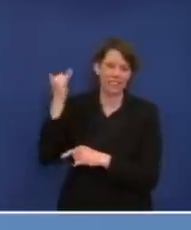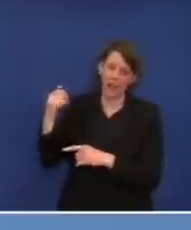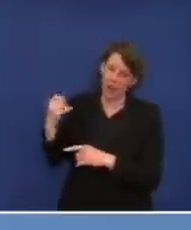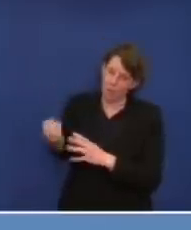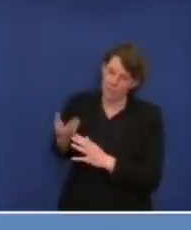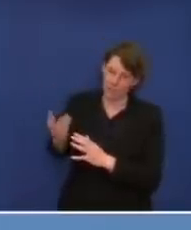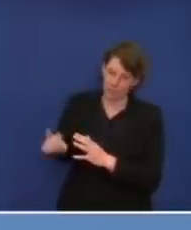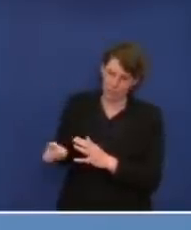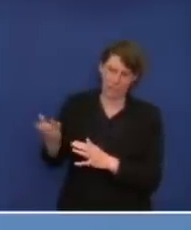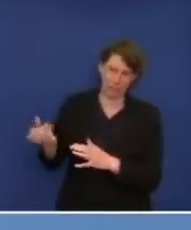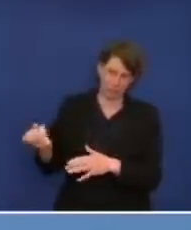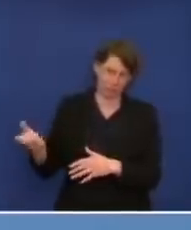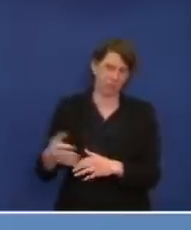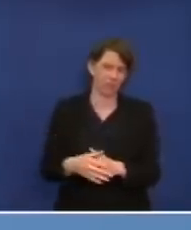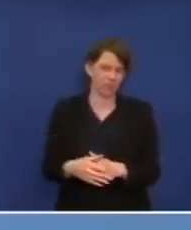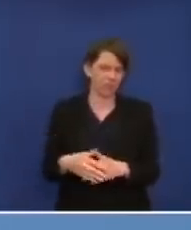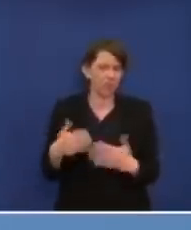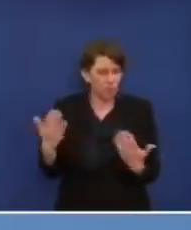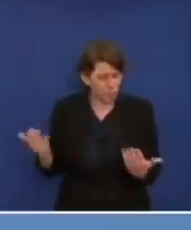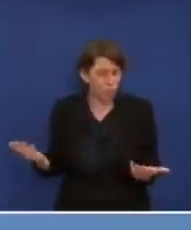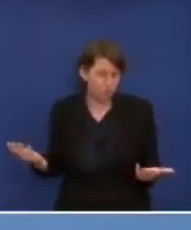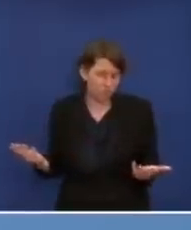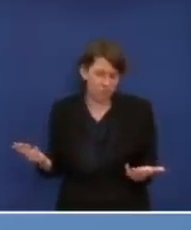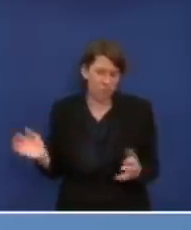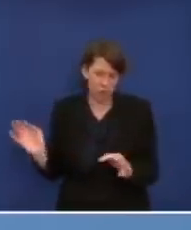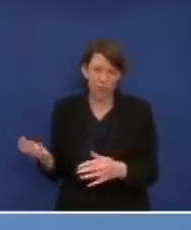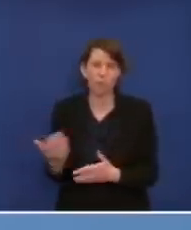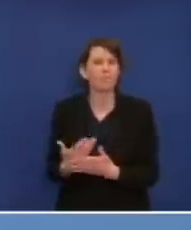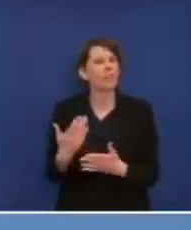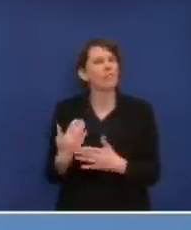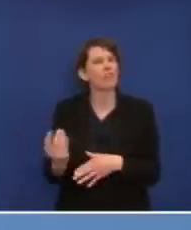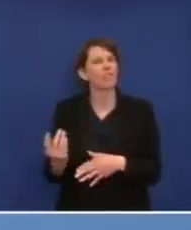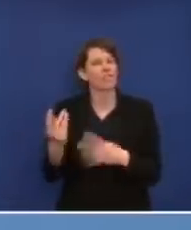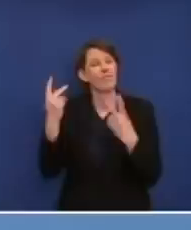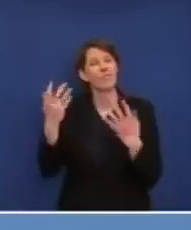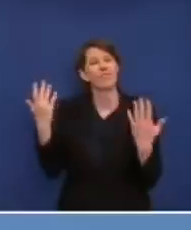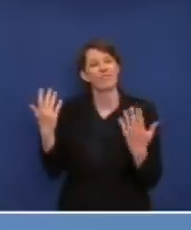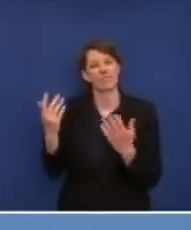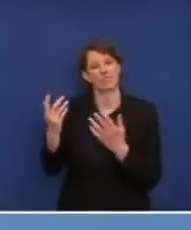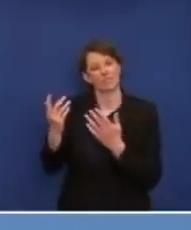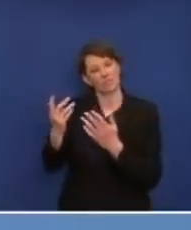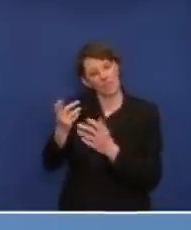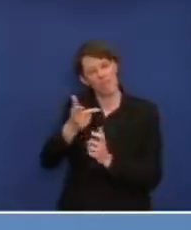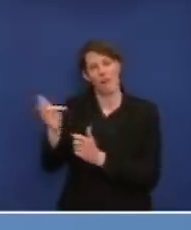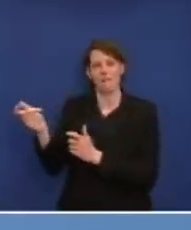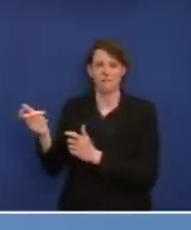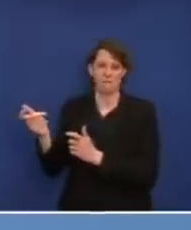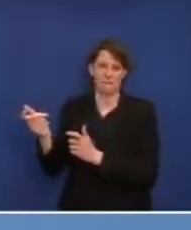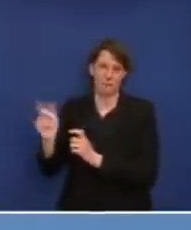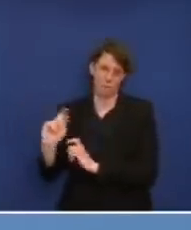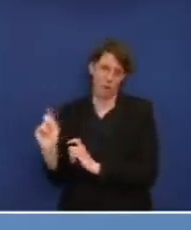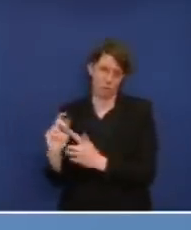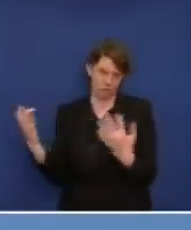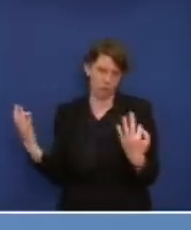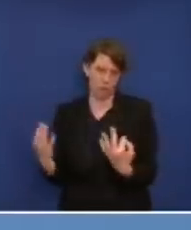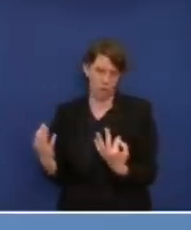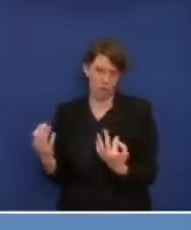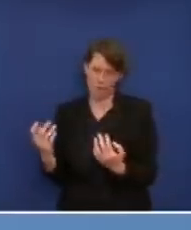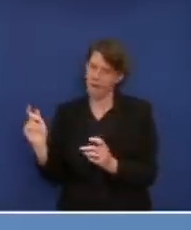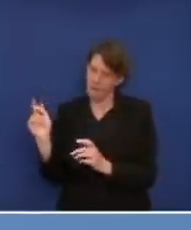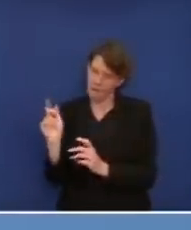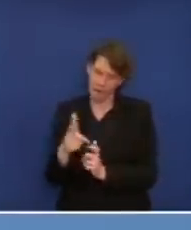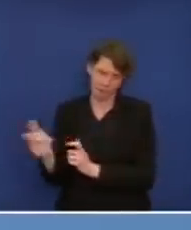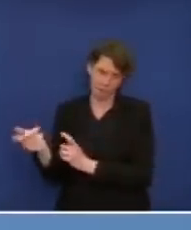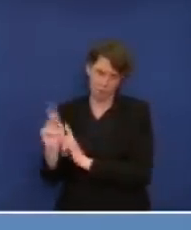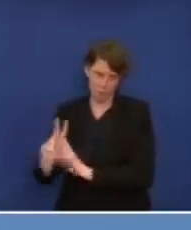Und deswegen ist es aus unserer Sicht so wichtig, weiter auf eine umfassende Waffenruhe hinzuarbeiten. Ich glaube, ergänzend lohnt sich noch